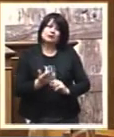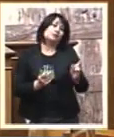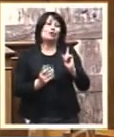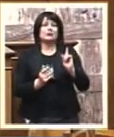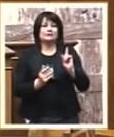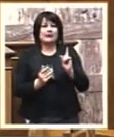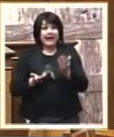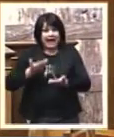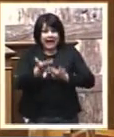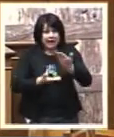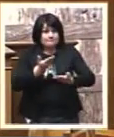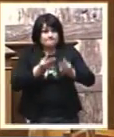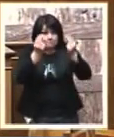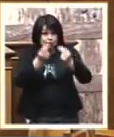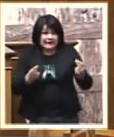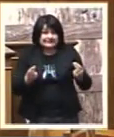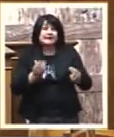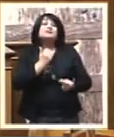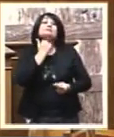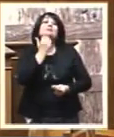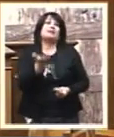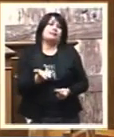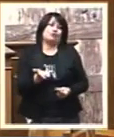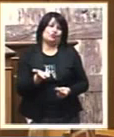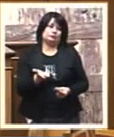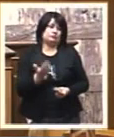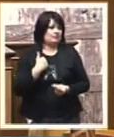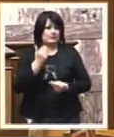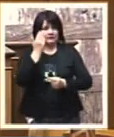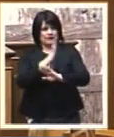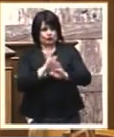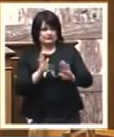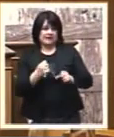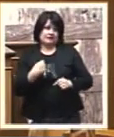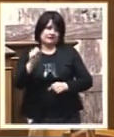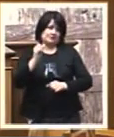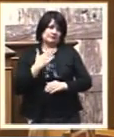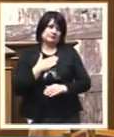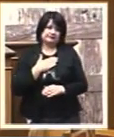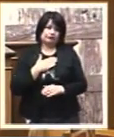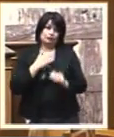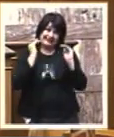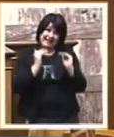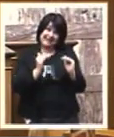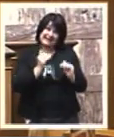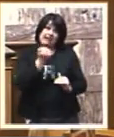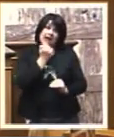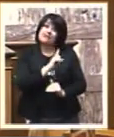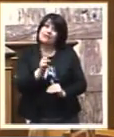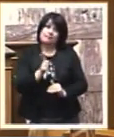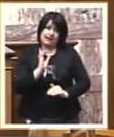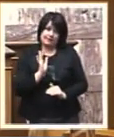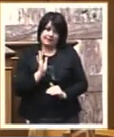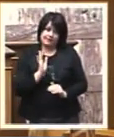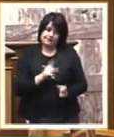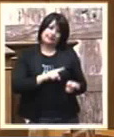προτείνονται, να πω ξεκάθαρα ότι για μας ούτε είναι λύσεις, ούτε θα συμφωνήσουμε να καταφύγουμε στα ίδια λάθη. Αντίθετα